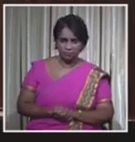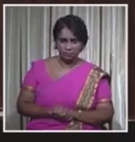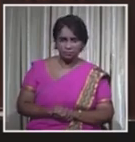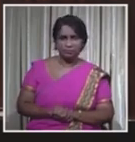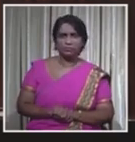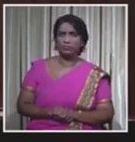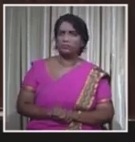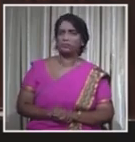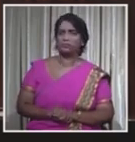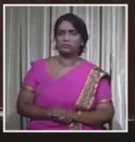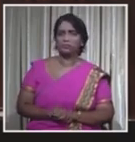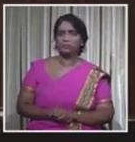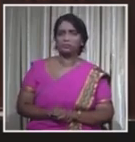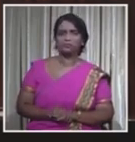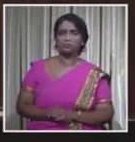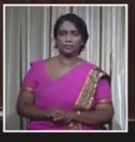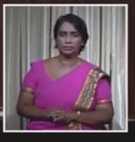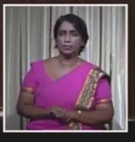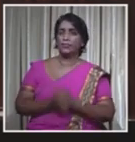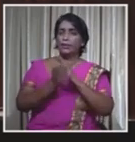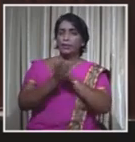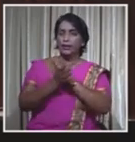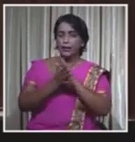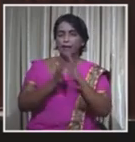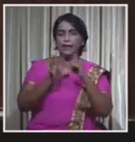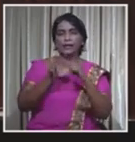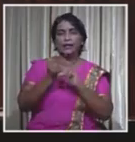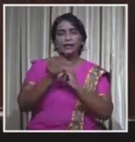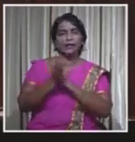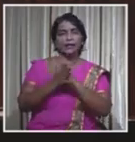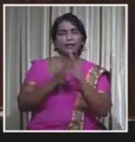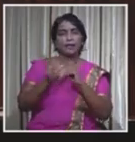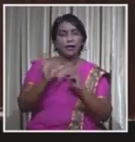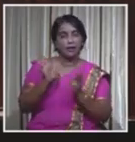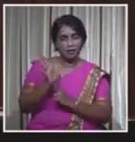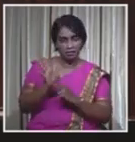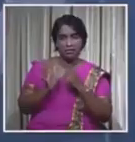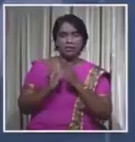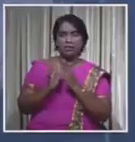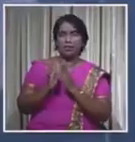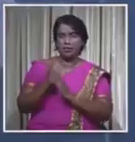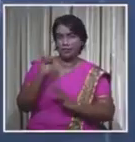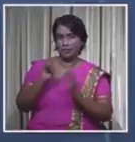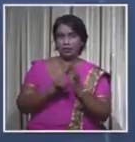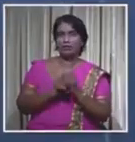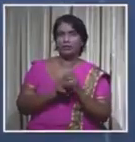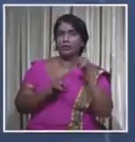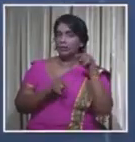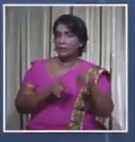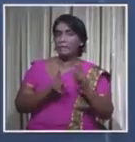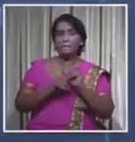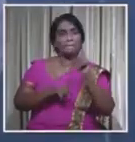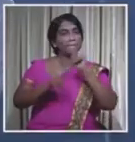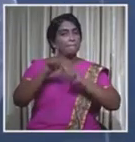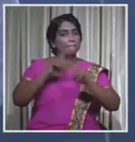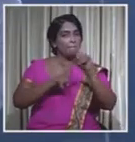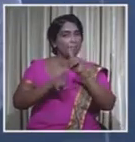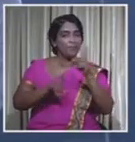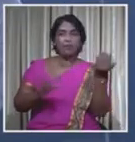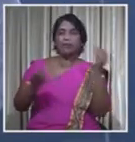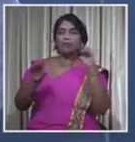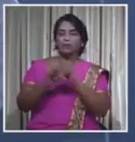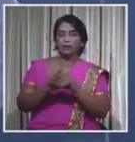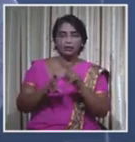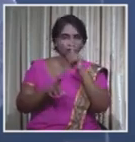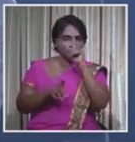ඔව් හේෂා විතානගේ මන්තුමා. අරු කථානායකතුමනි, මේ පාර්ලිමේන්තුවට පත් වෙලා මුල්